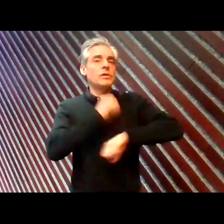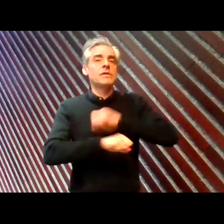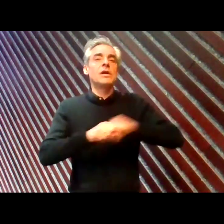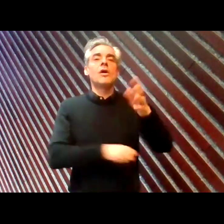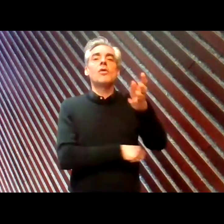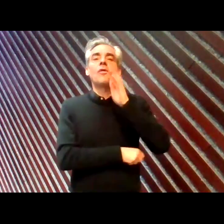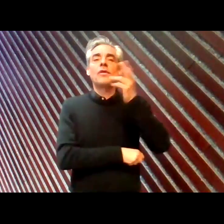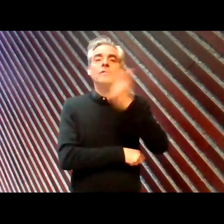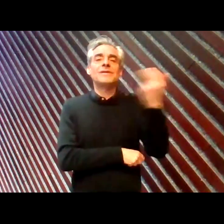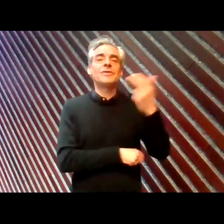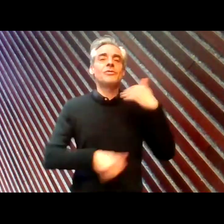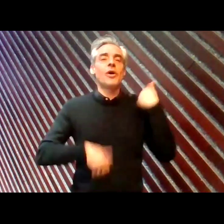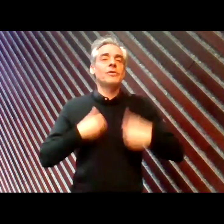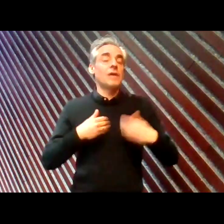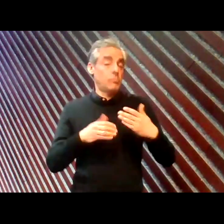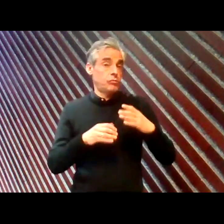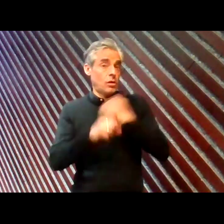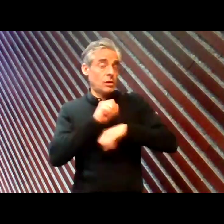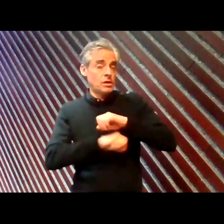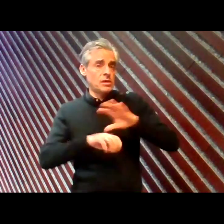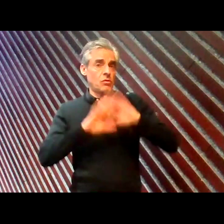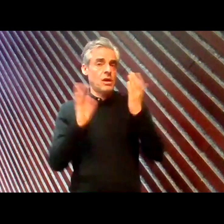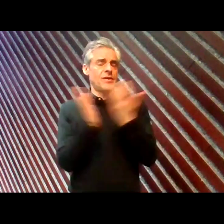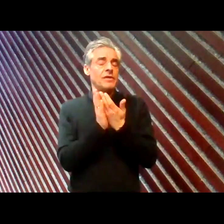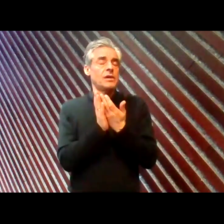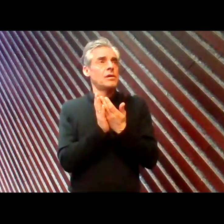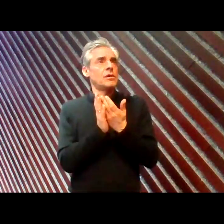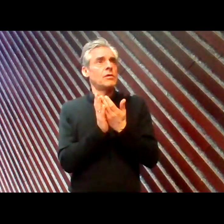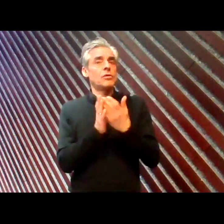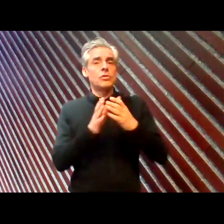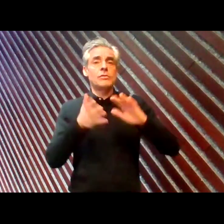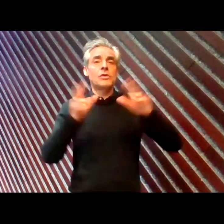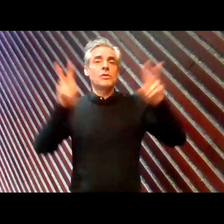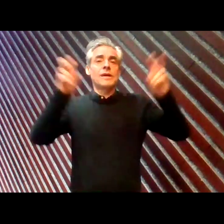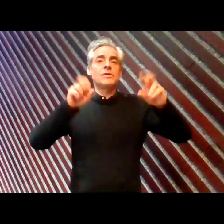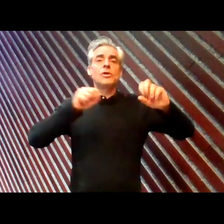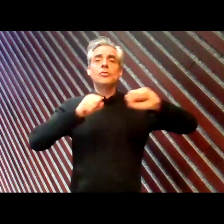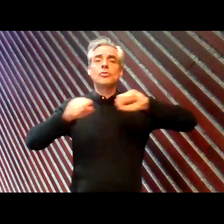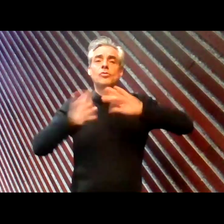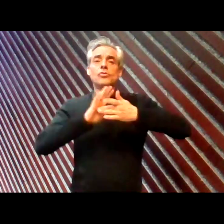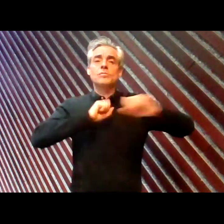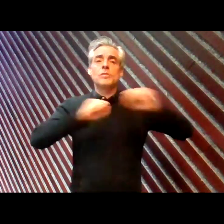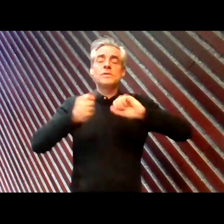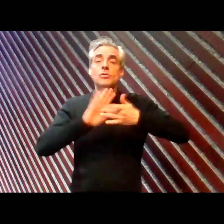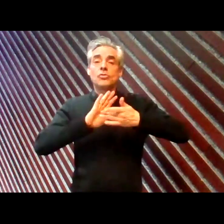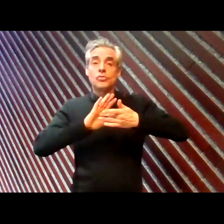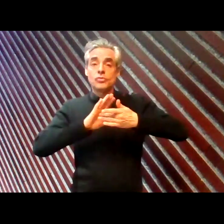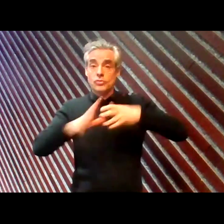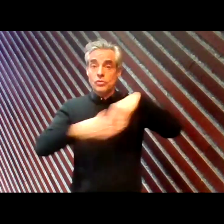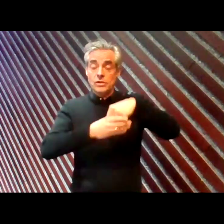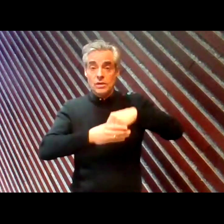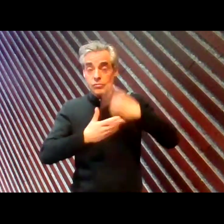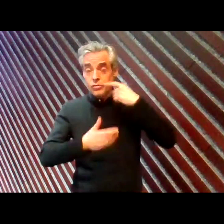Conférence nationale du handicap on avait en fait lancé tous mobilisés tous concernés tous concernés tous mobilisés voilà pour aller